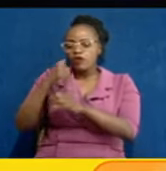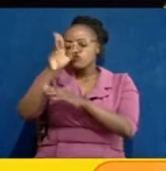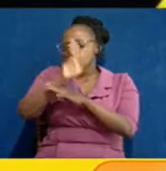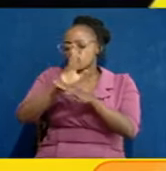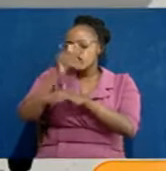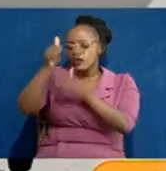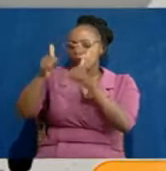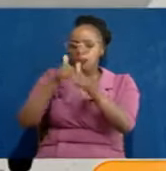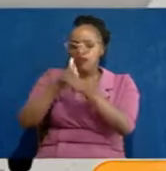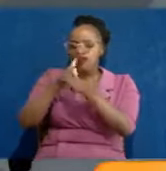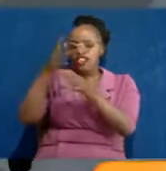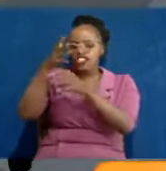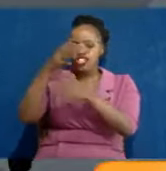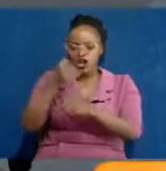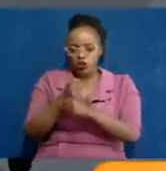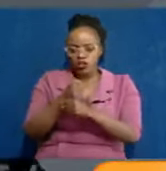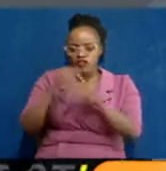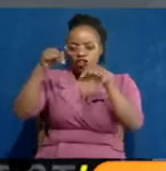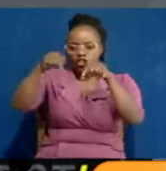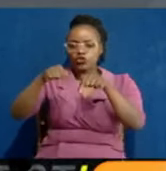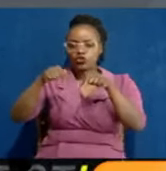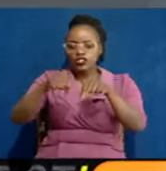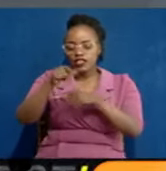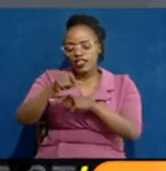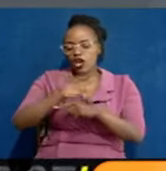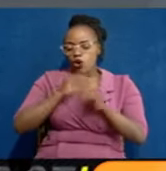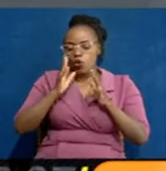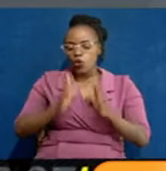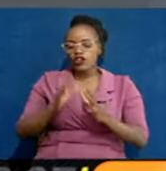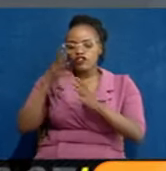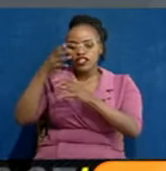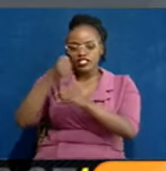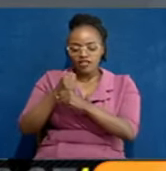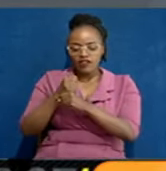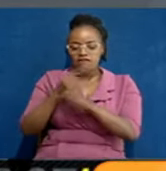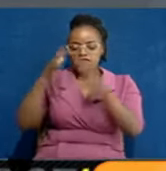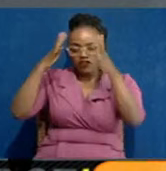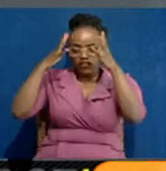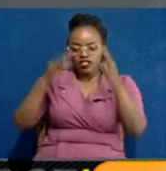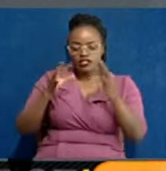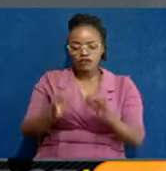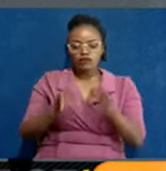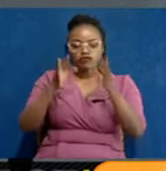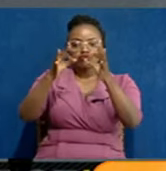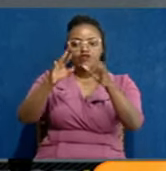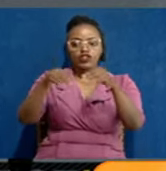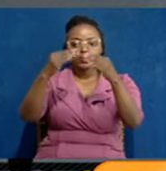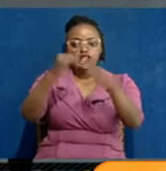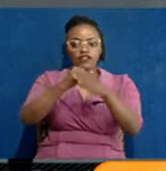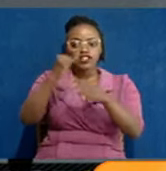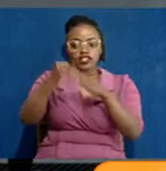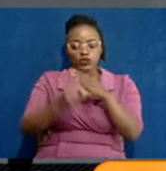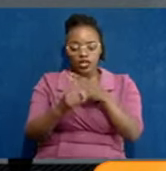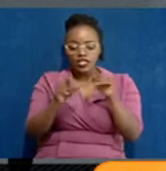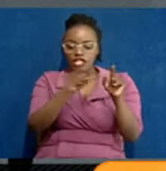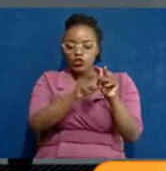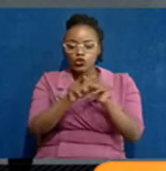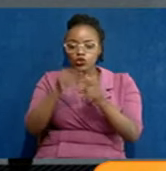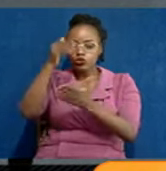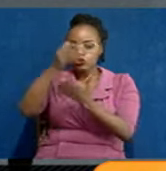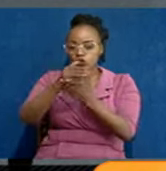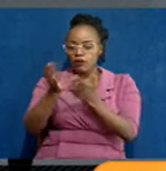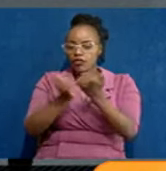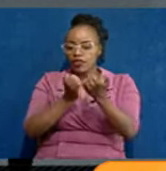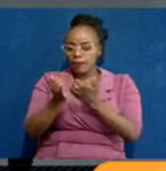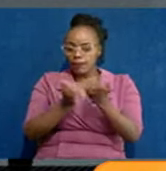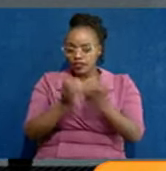nyuma, sasa wenye hisa halisi wa kampuni hiyo wameamua kusitisha utoaji wa bima na hivyo kusitisha